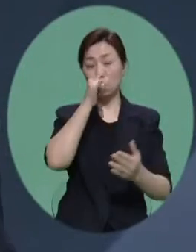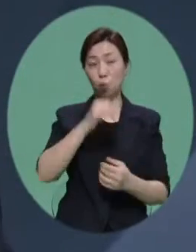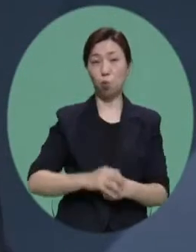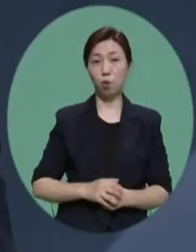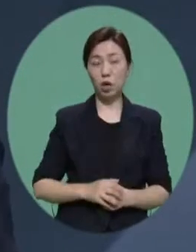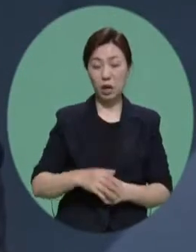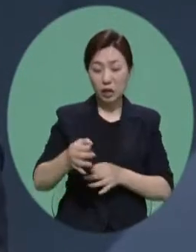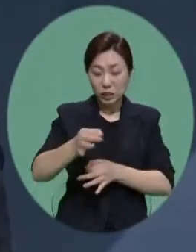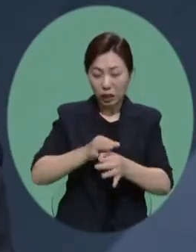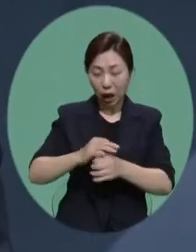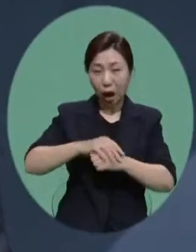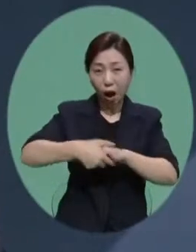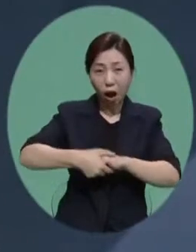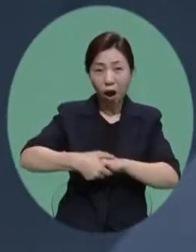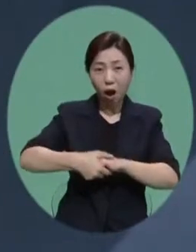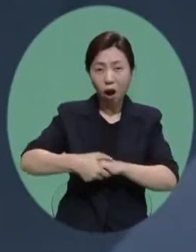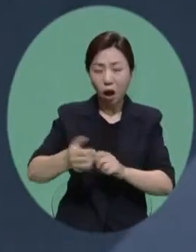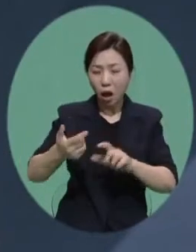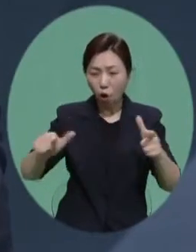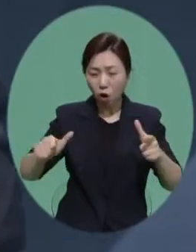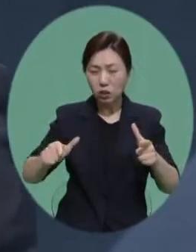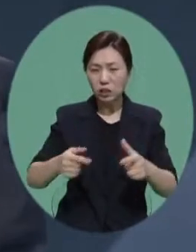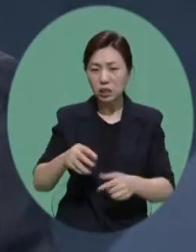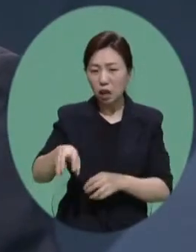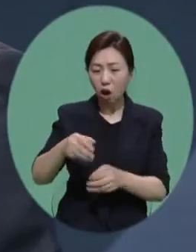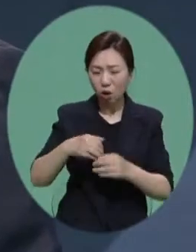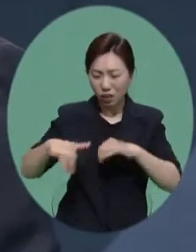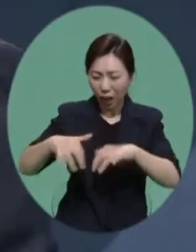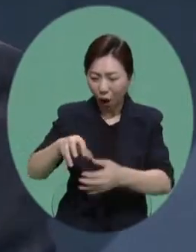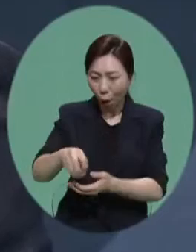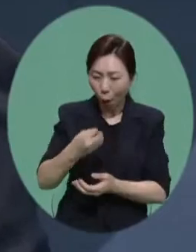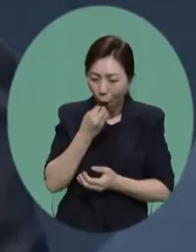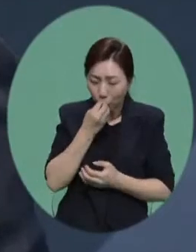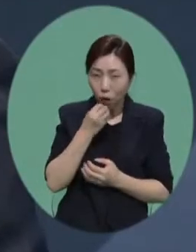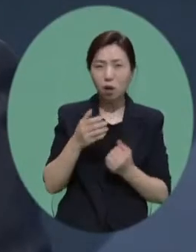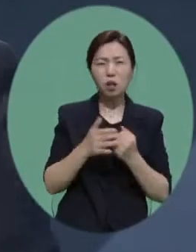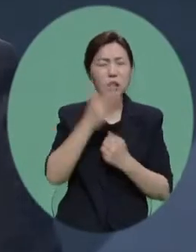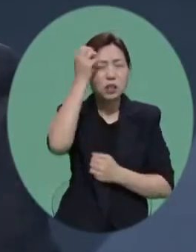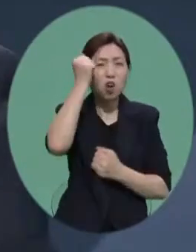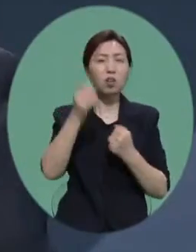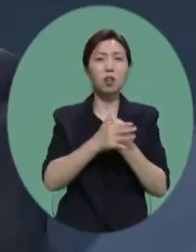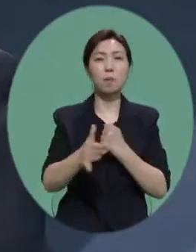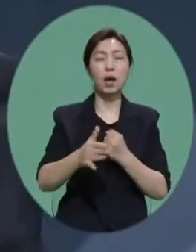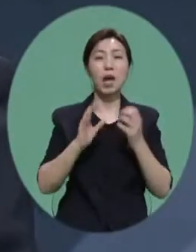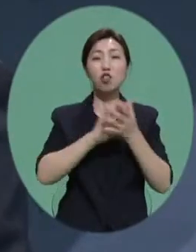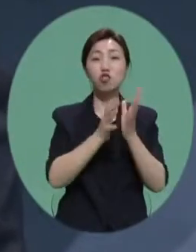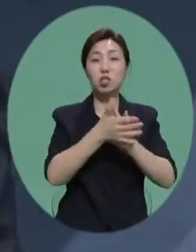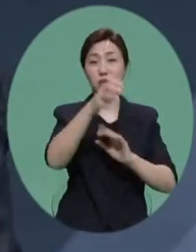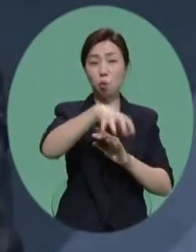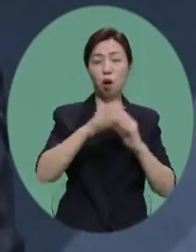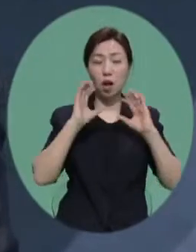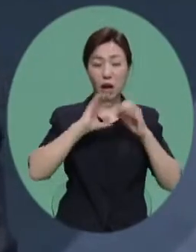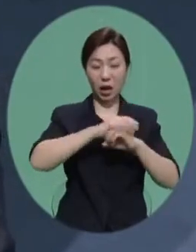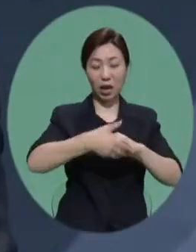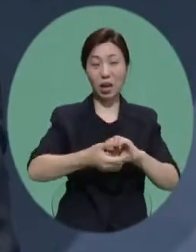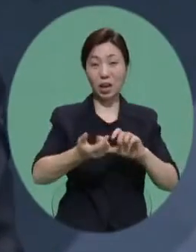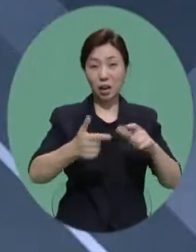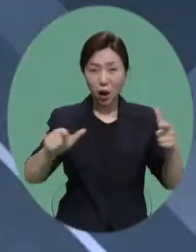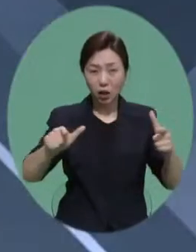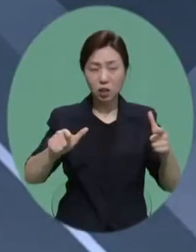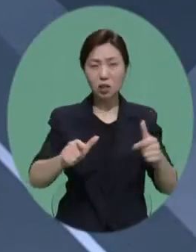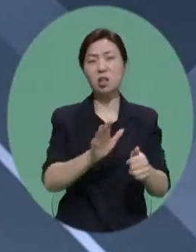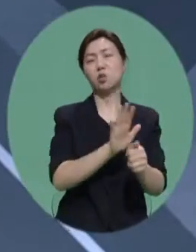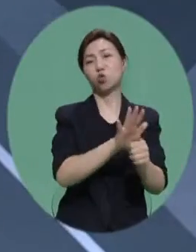아픔 기억 때문에 어린이 지 과일 공급사업 시작했습니다 저는 정치가 상대방의 발목을 잡고 이렇게 음해하고